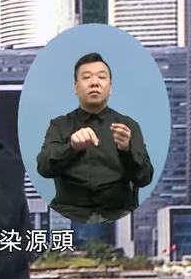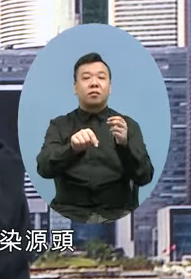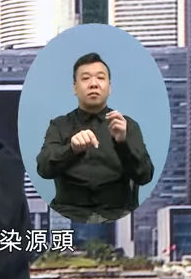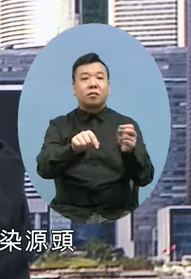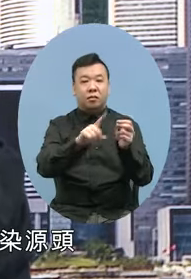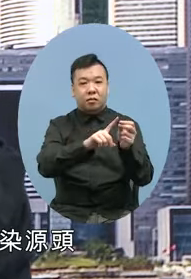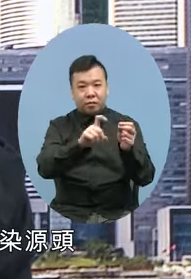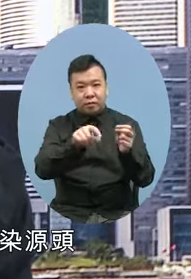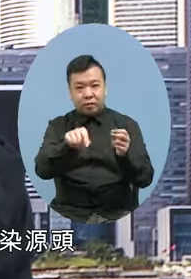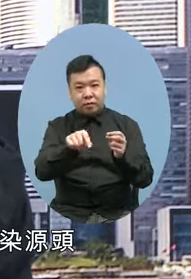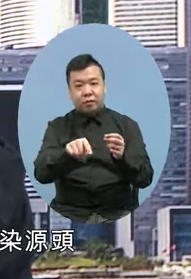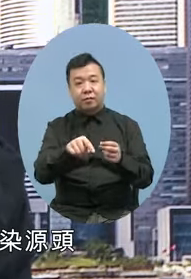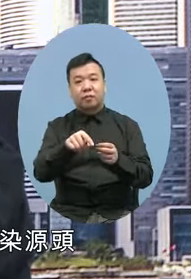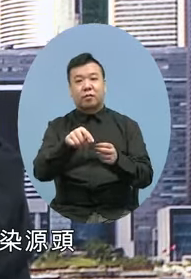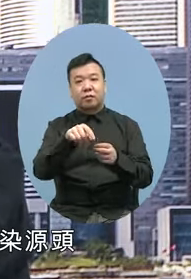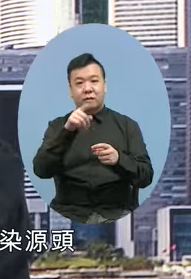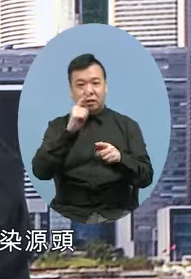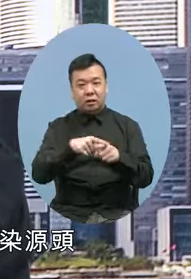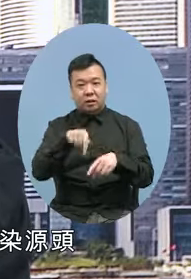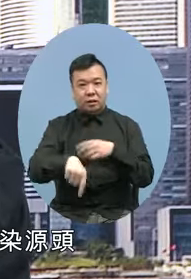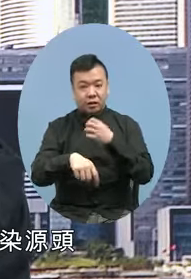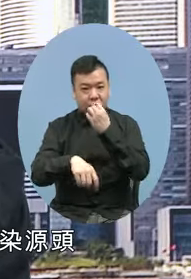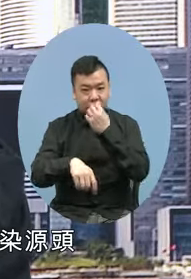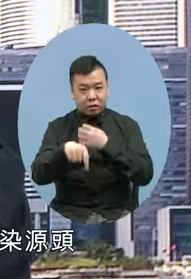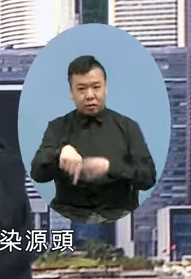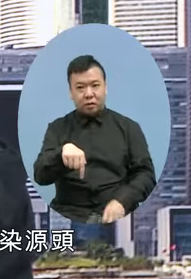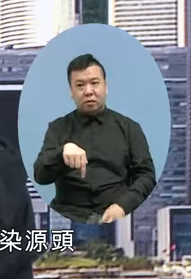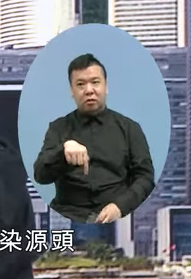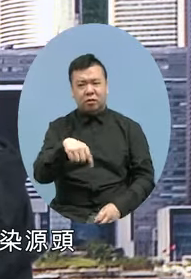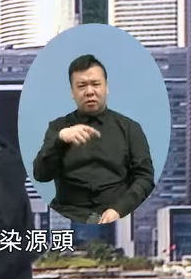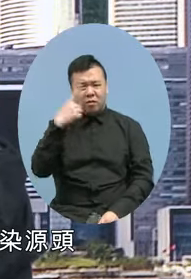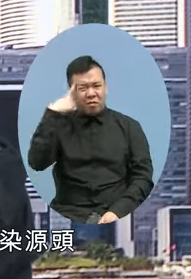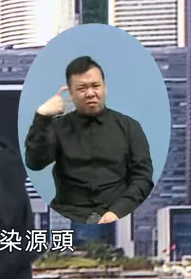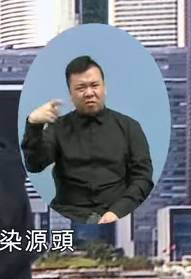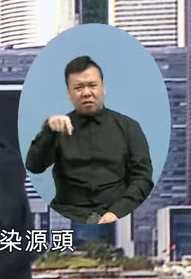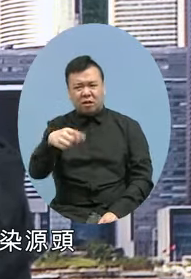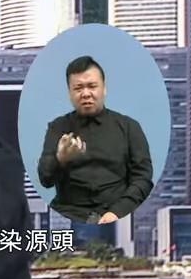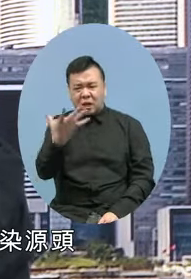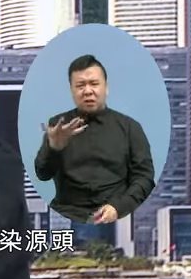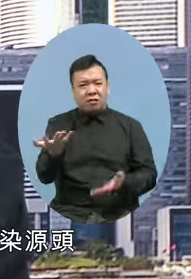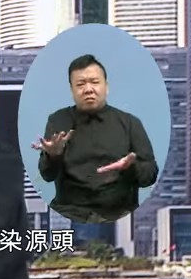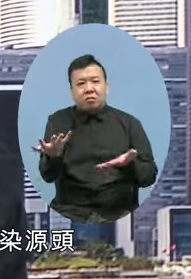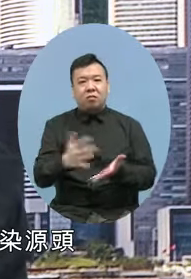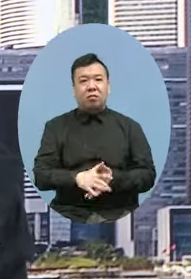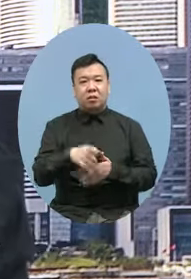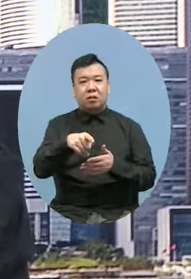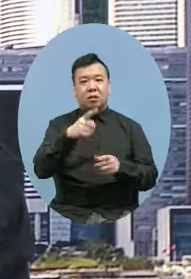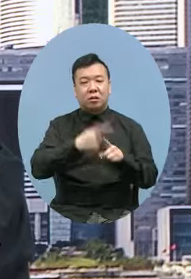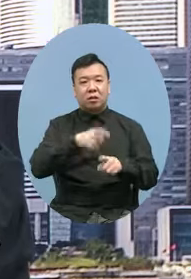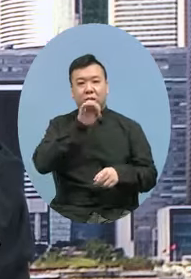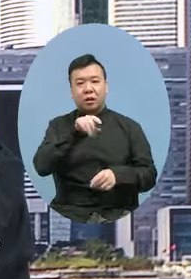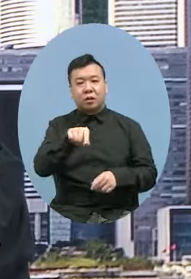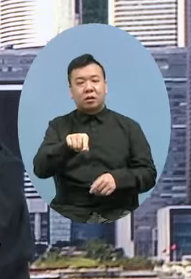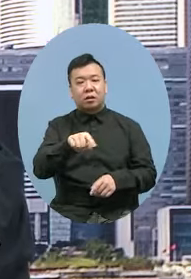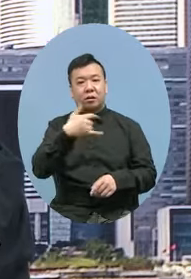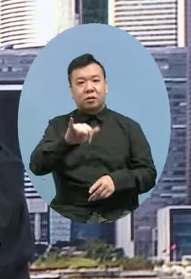第719宗個案，當時都是一個、本地的沒有一個、感染源頭的個案。咁嗰時就係話